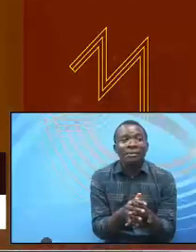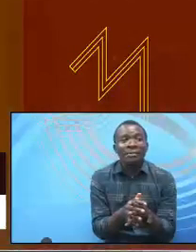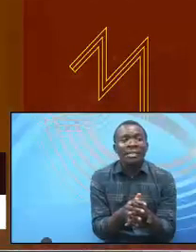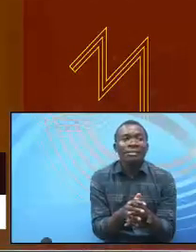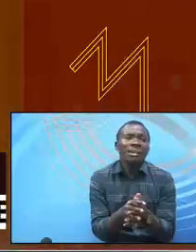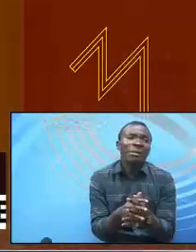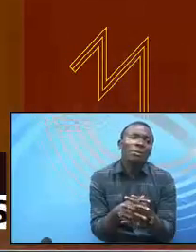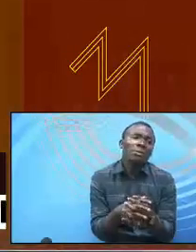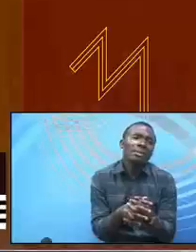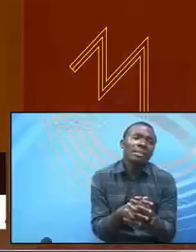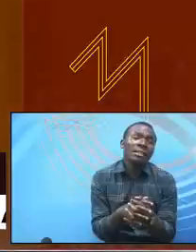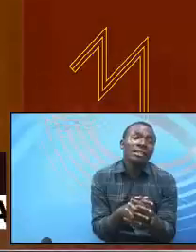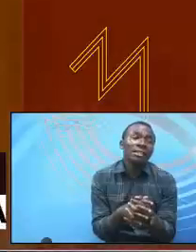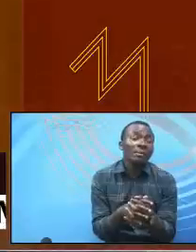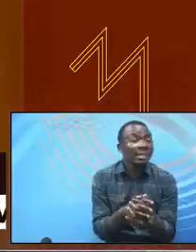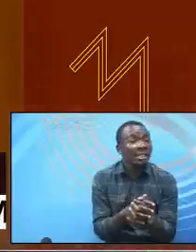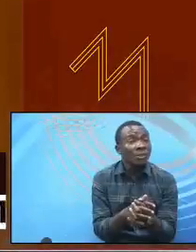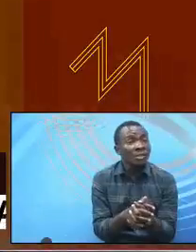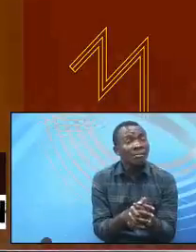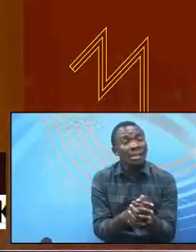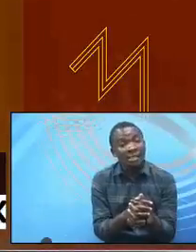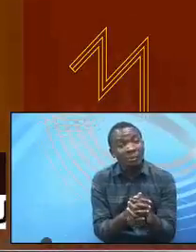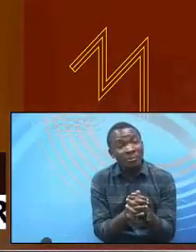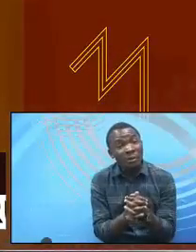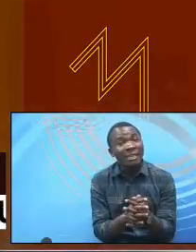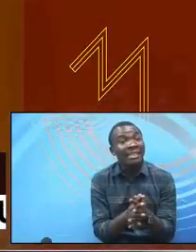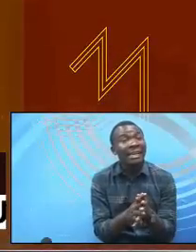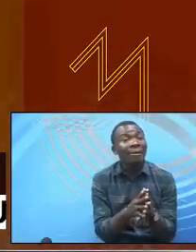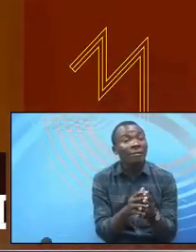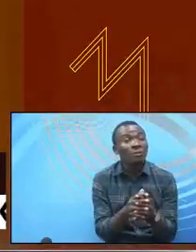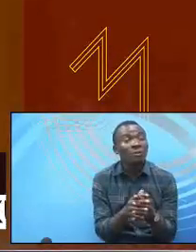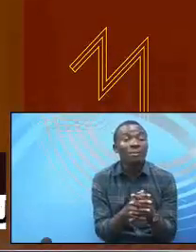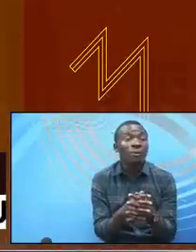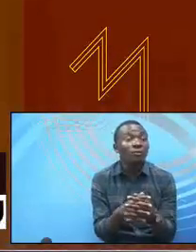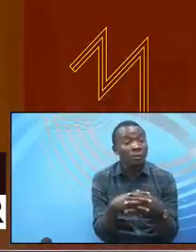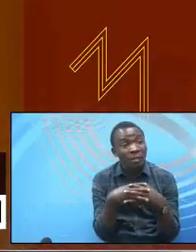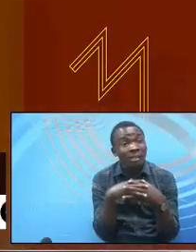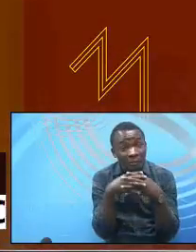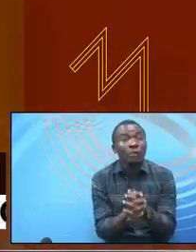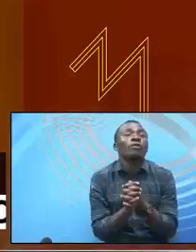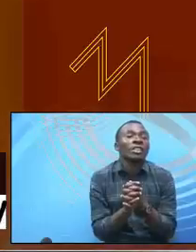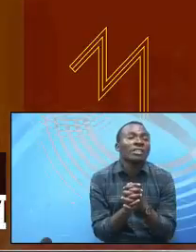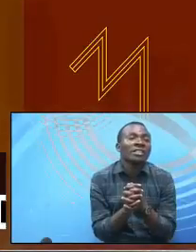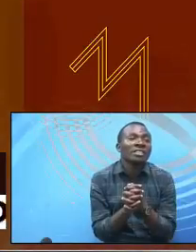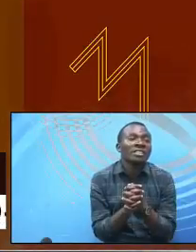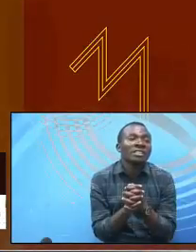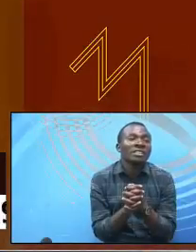ariko ubusanzwe amakuru yose iba yahinduye bakayishyira mu rurimi rw'amarenga abafite ubumwe bwo kutumva no kutavuga